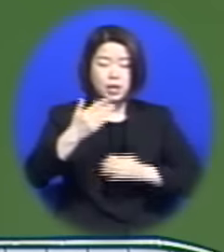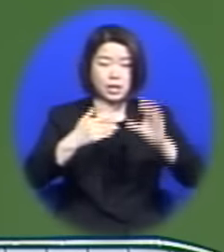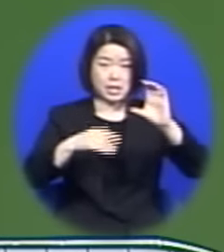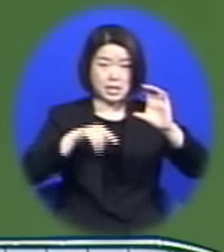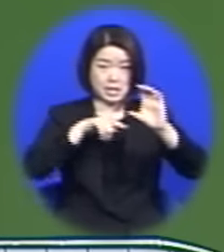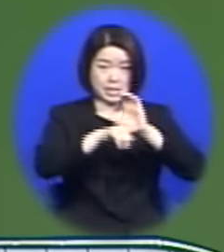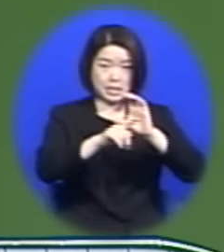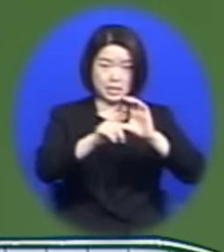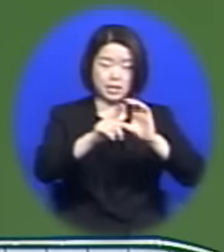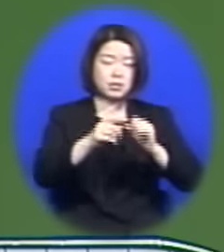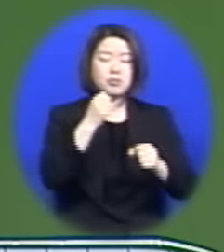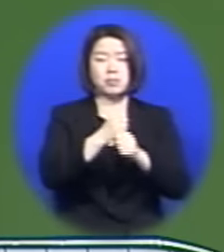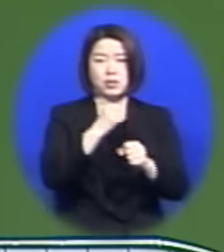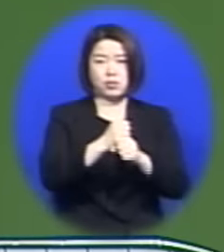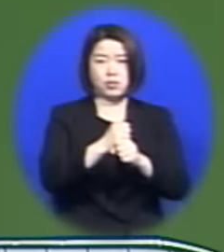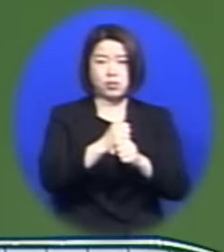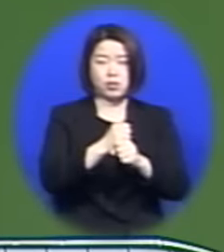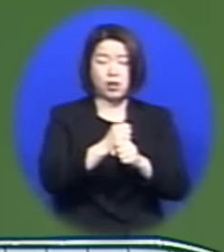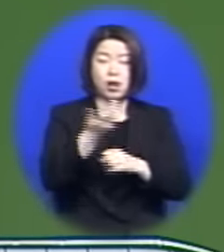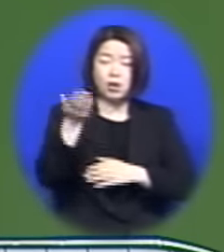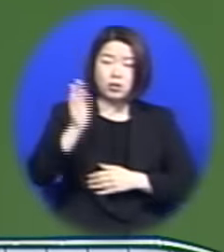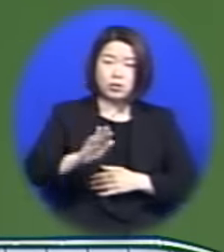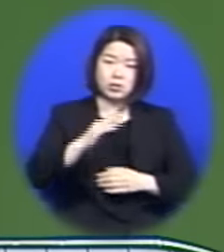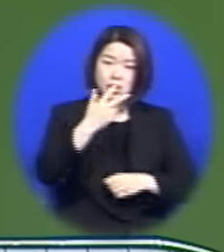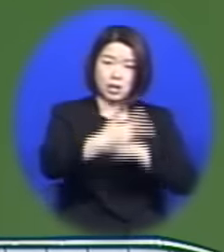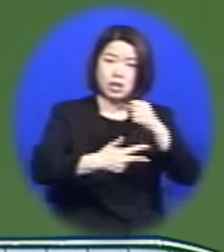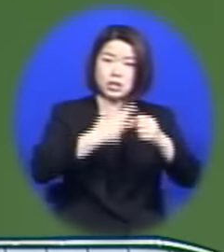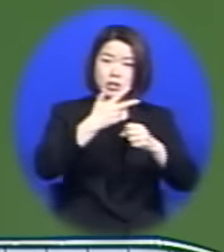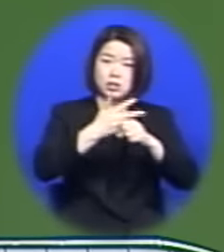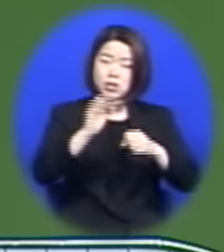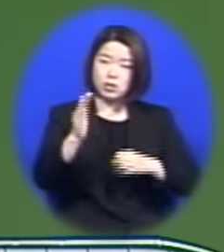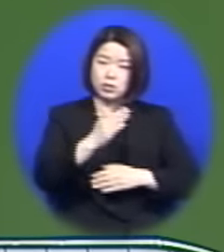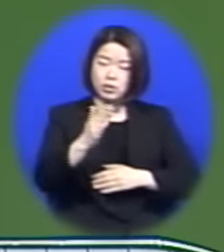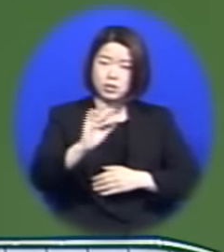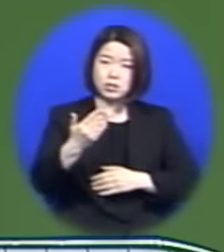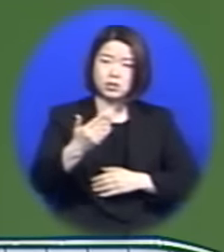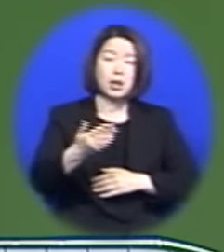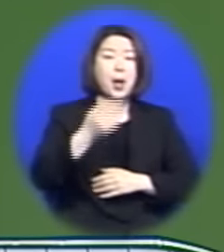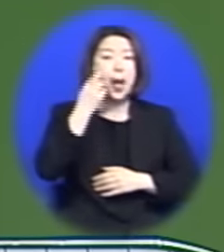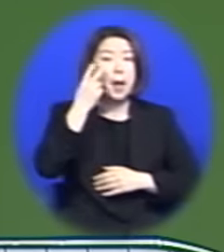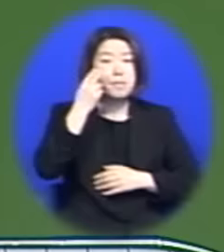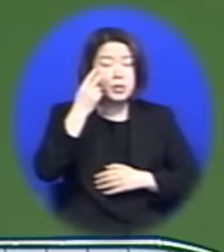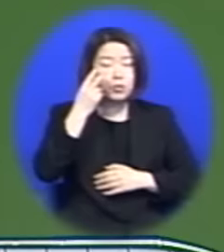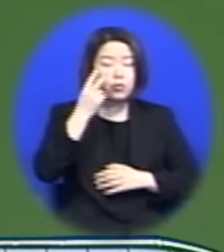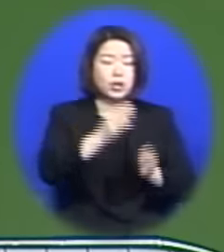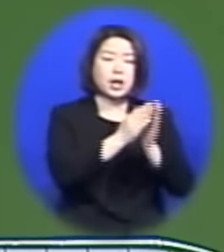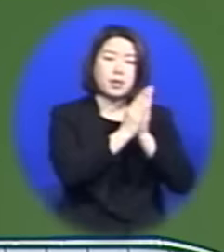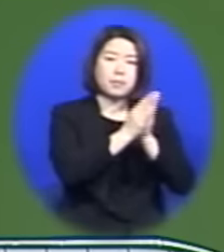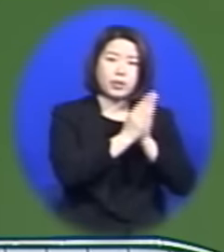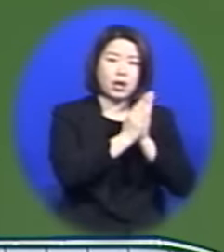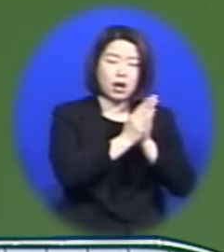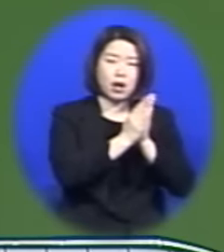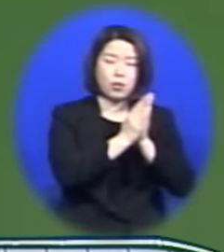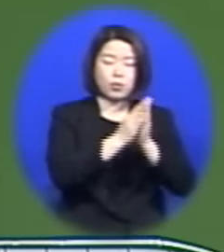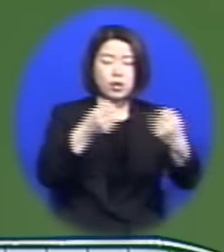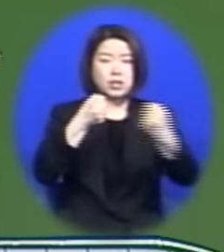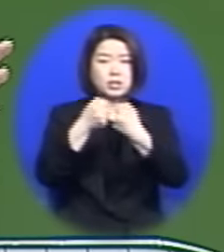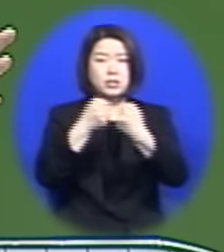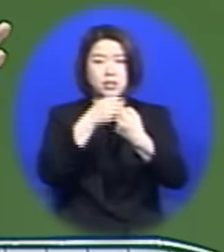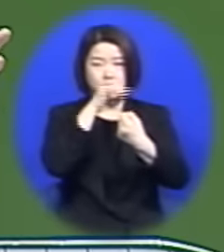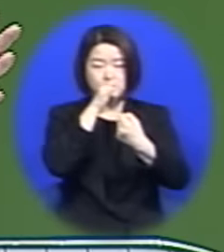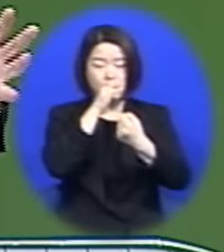그런데 7년째 되던 해 미영과 미안마 사이에 전쟁이 일어났습니다 미안마 군인들이